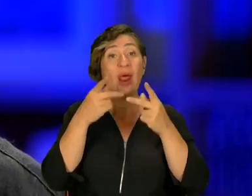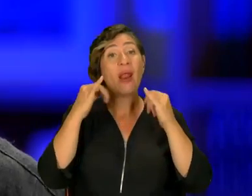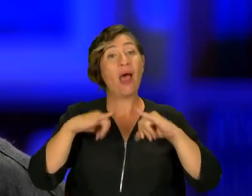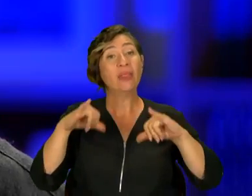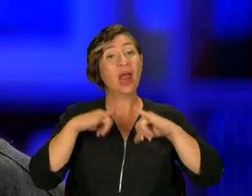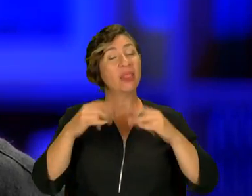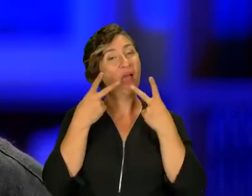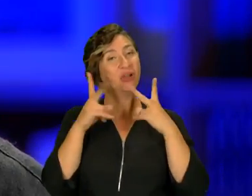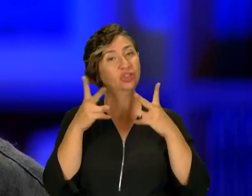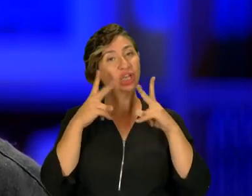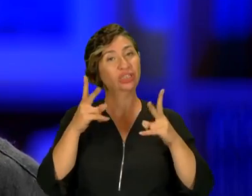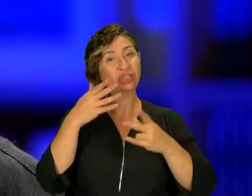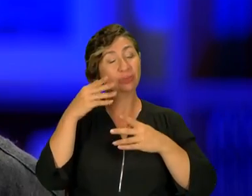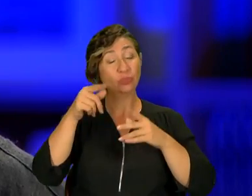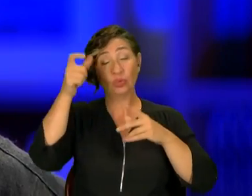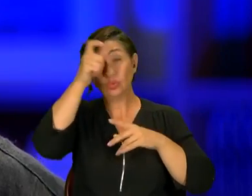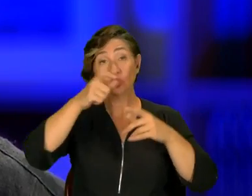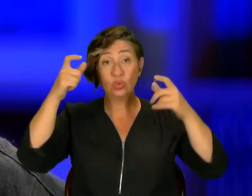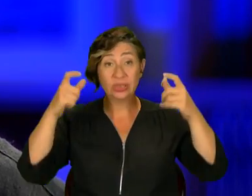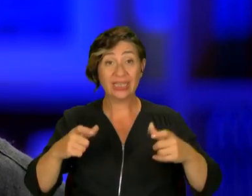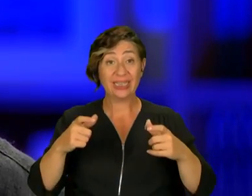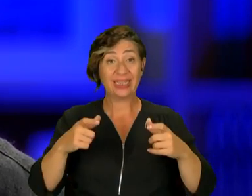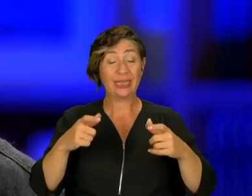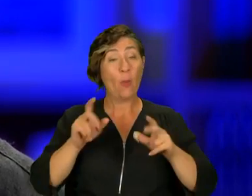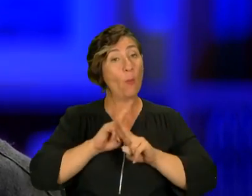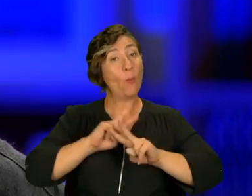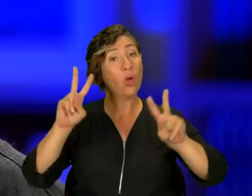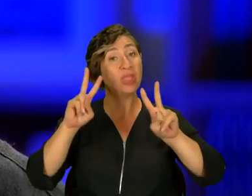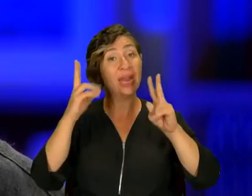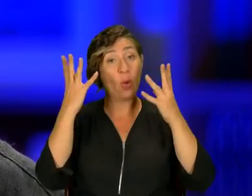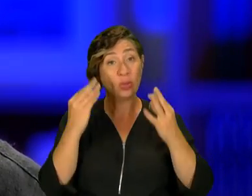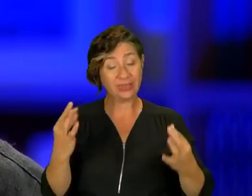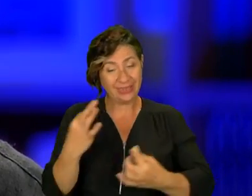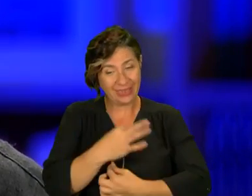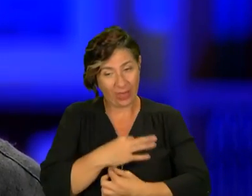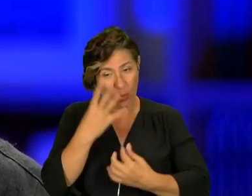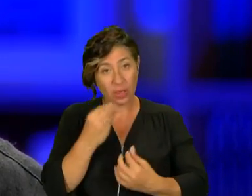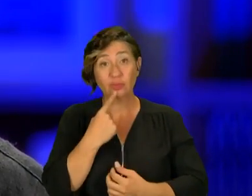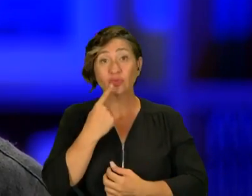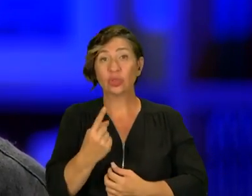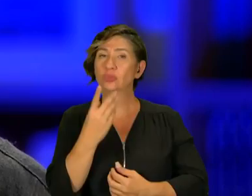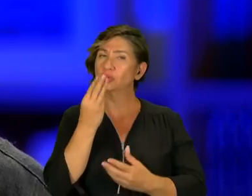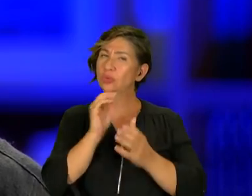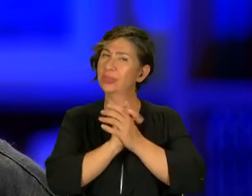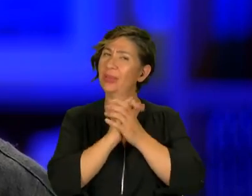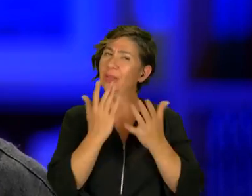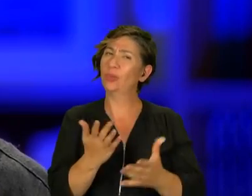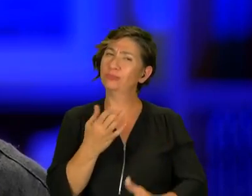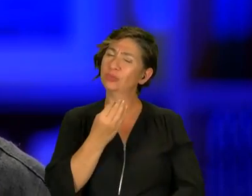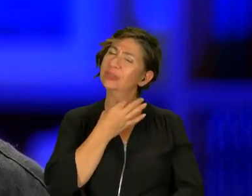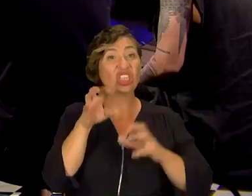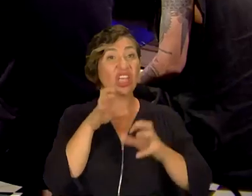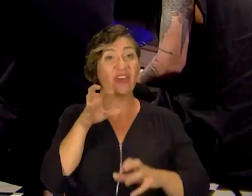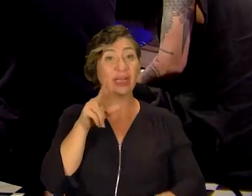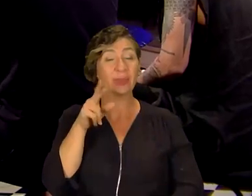bunları bu ülkenin modernizmine saygı olarak söylemenizi de çok takdir ediyorum. Çok teşekkür